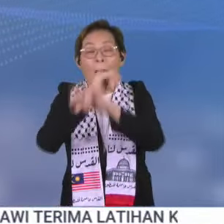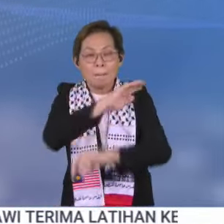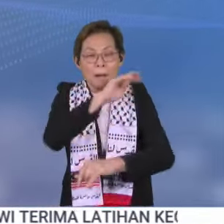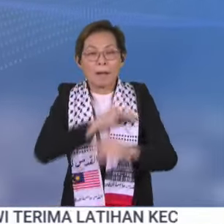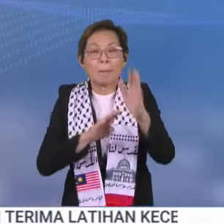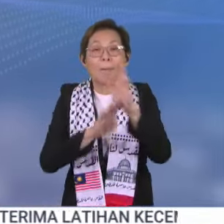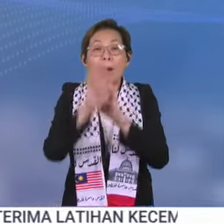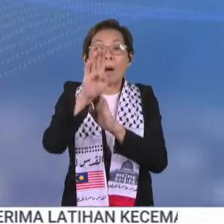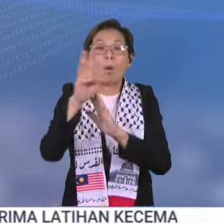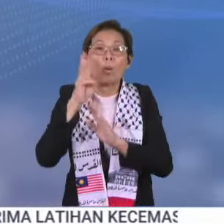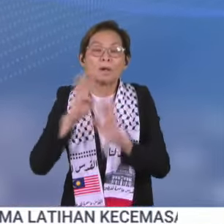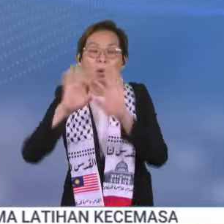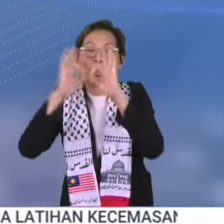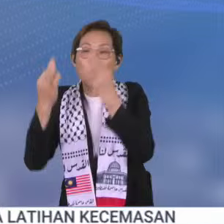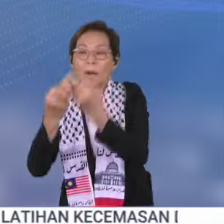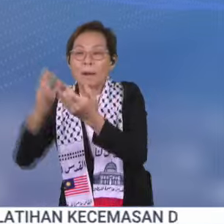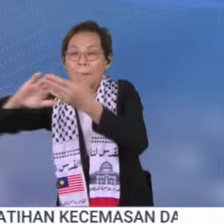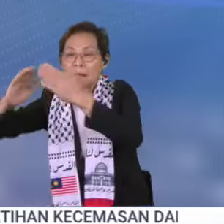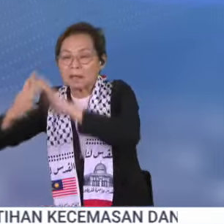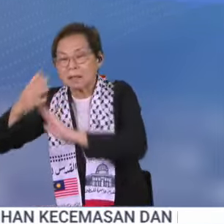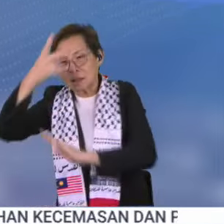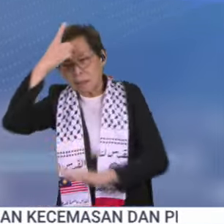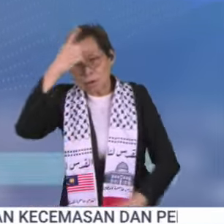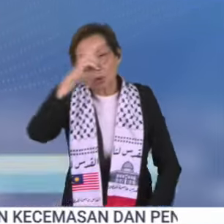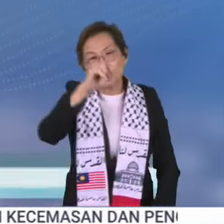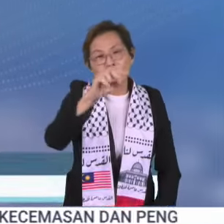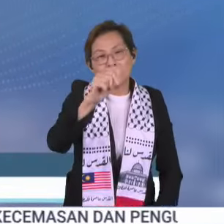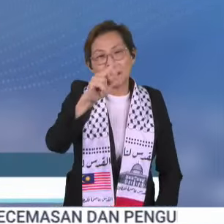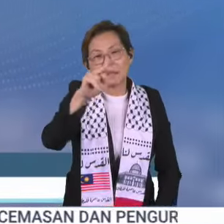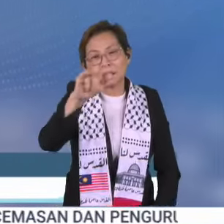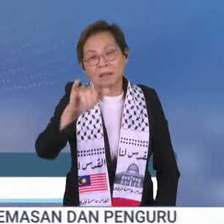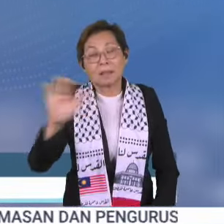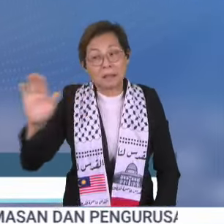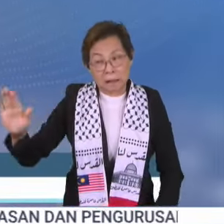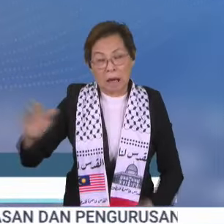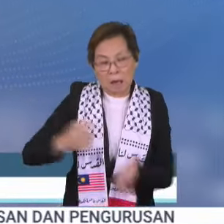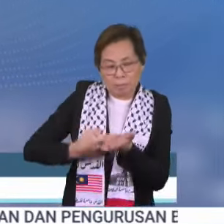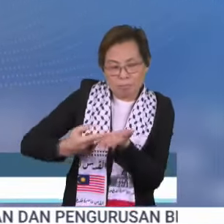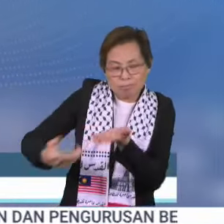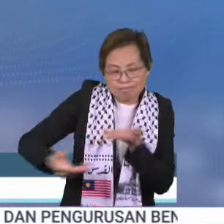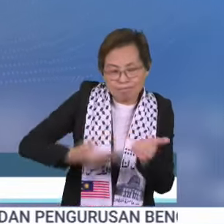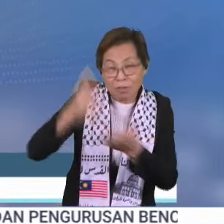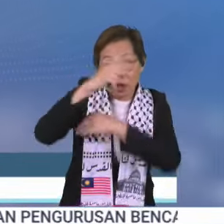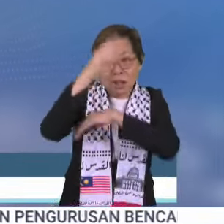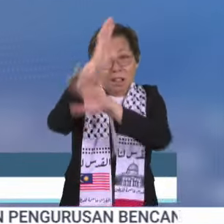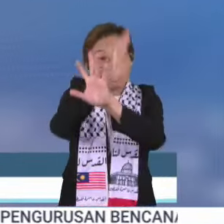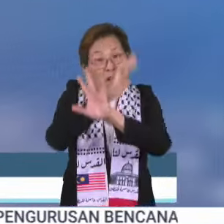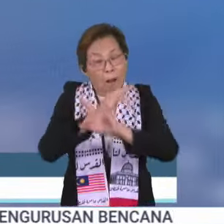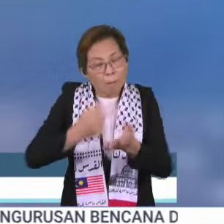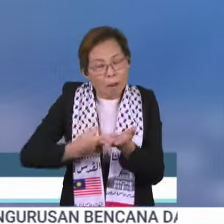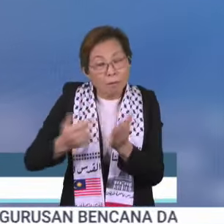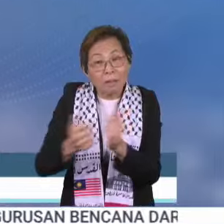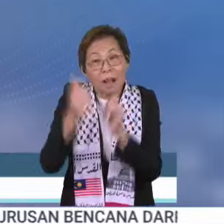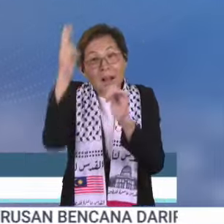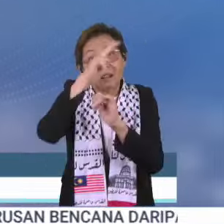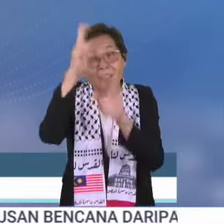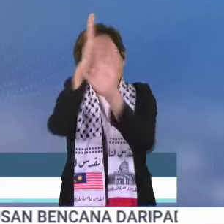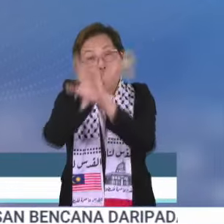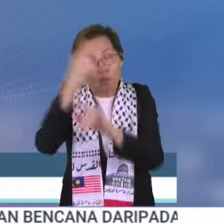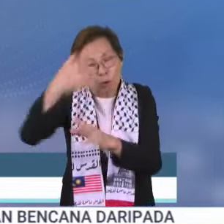pembangunan wanita keluarga dan masyarakat Datuk Seri nan suukri berkata pihaknya akan berbincang dengan kerajaan Sarawak untuk mendapat